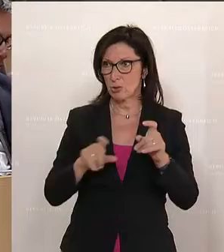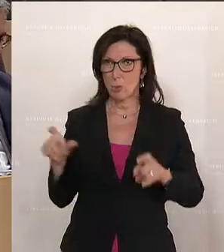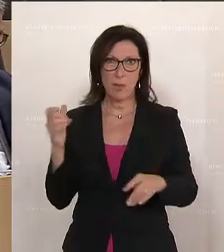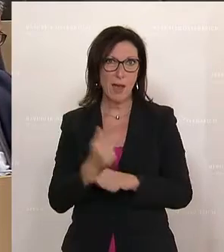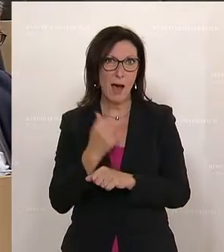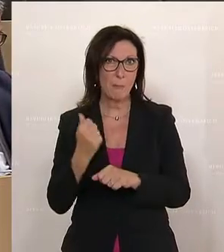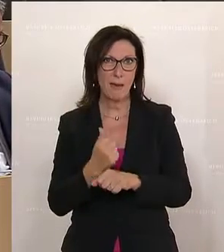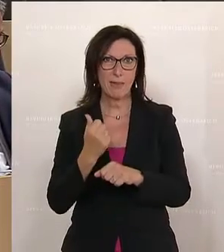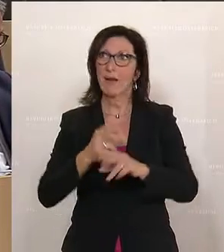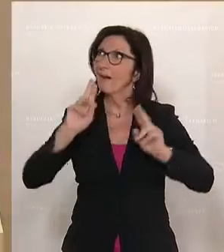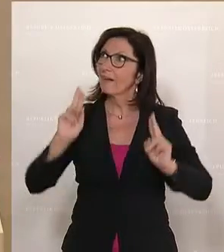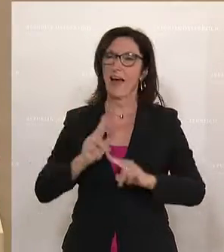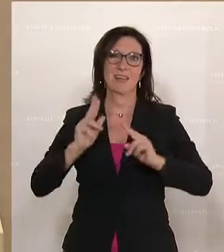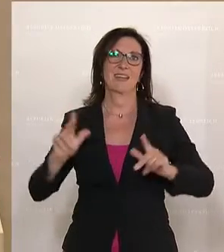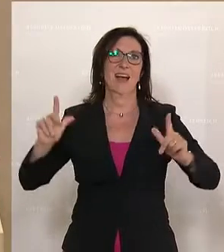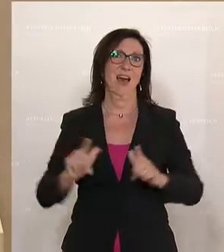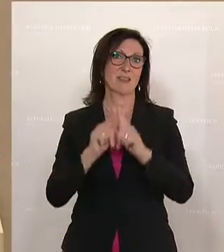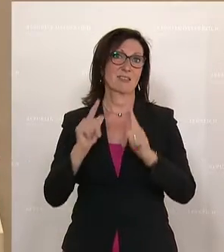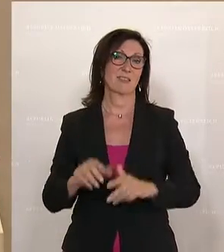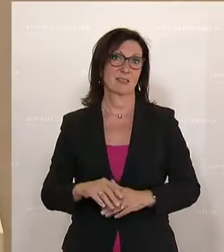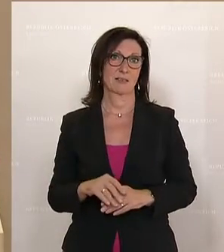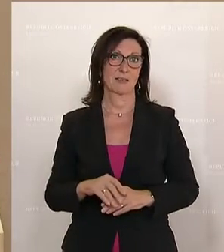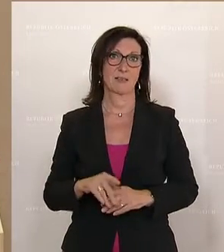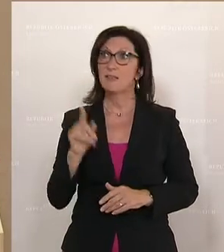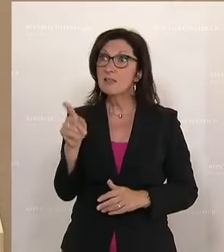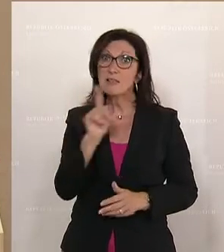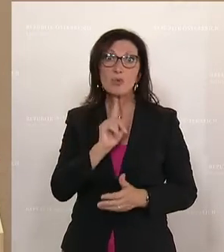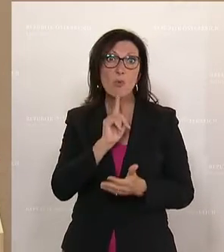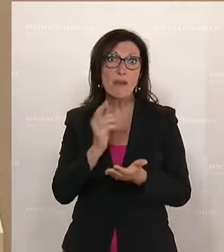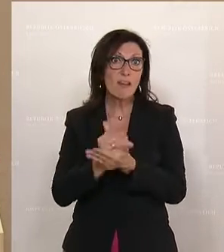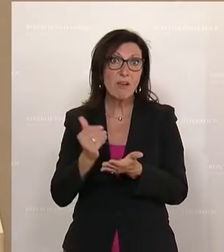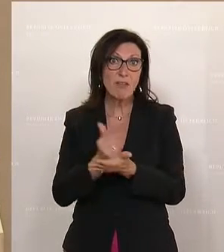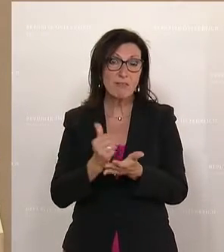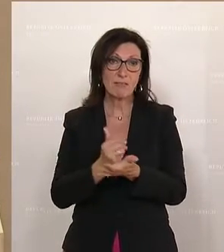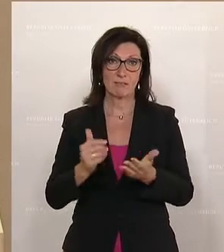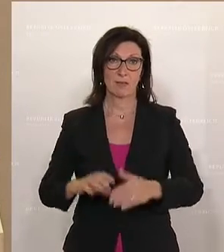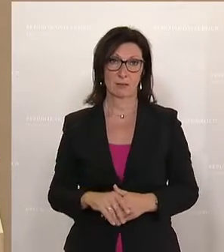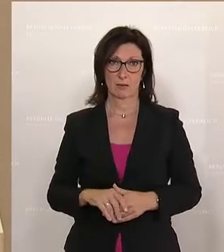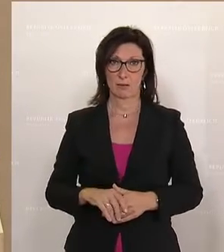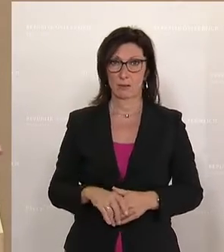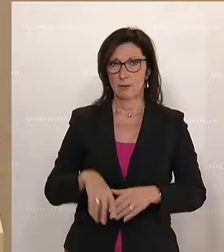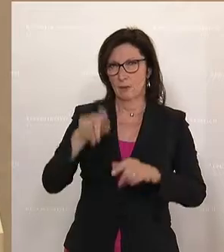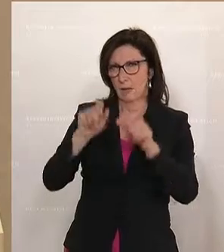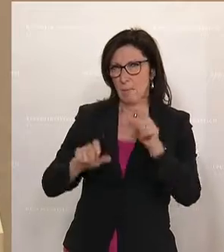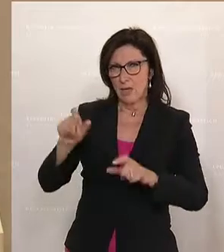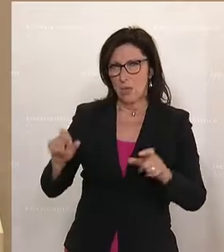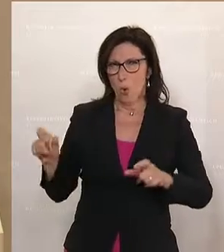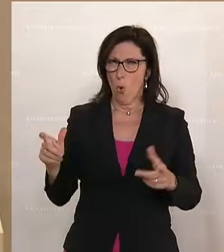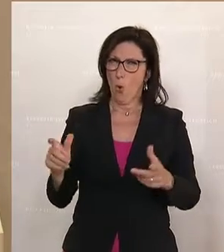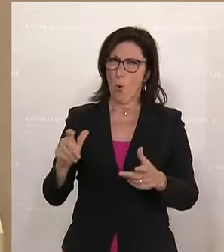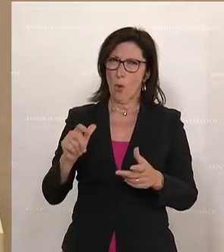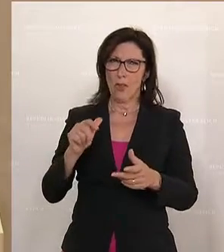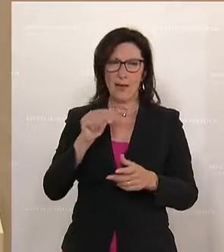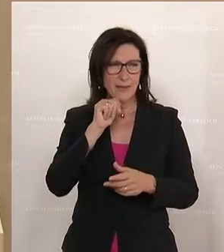Menschen nicht leisten, weil sie schlicht und einfach zu wenig verdienen. Die Zahl der Personen ohne Möglichkeit